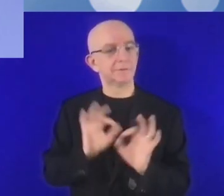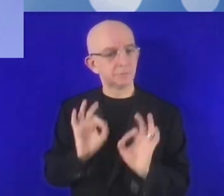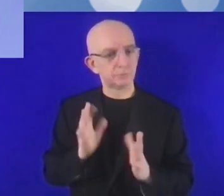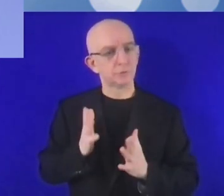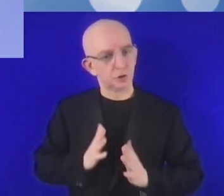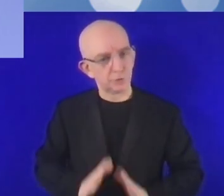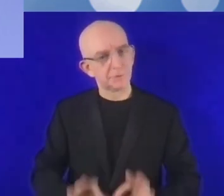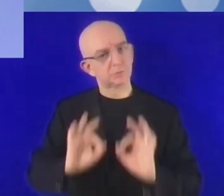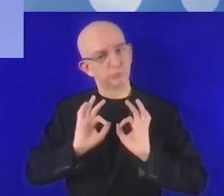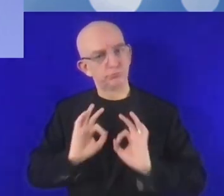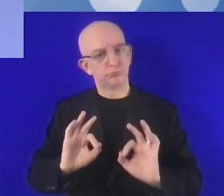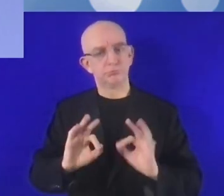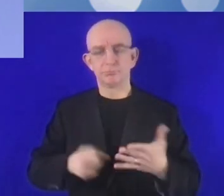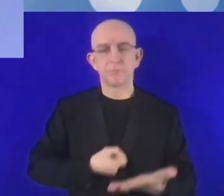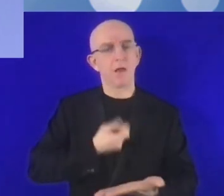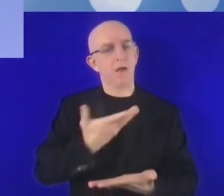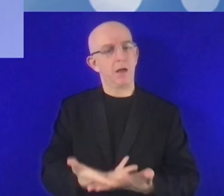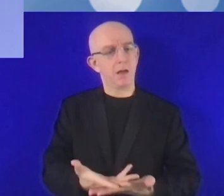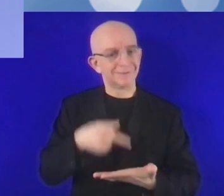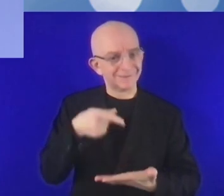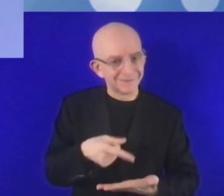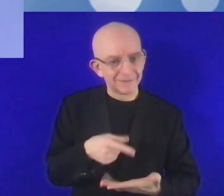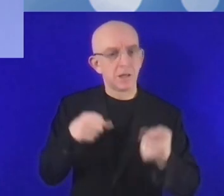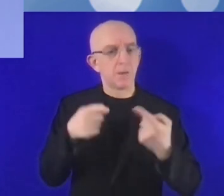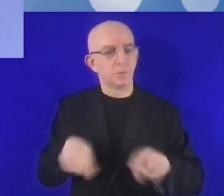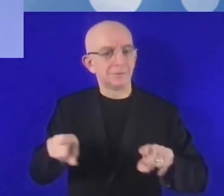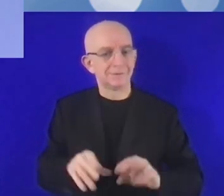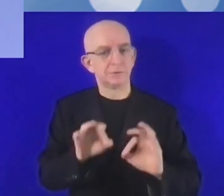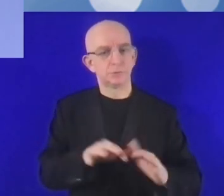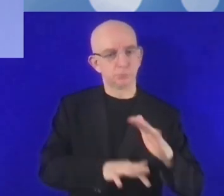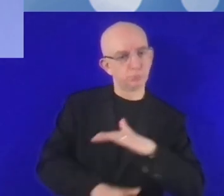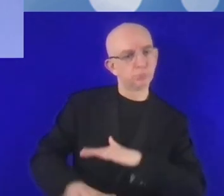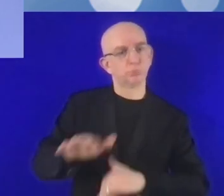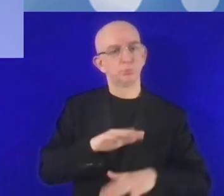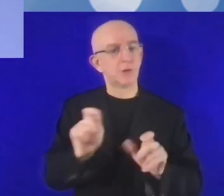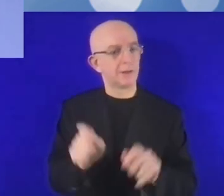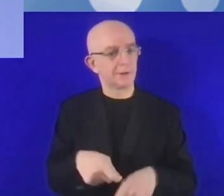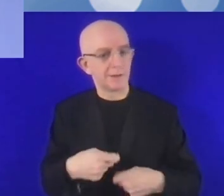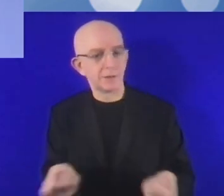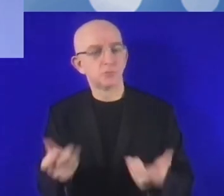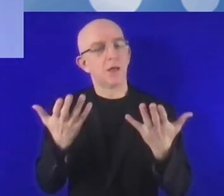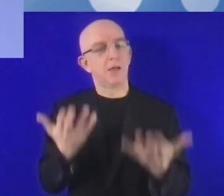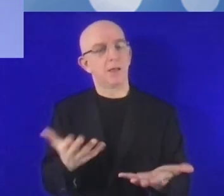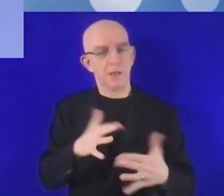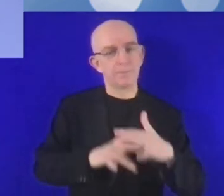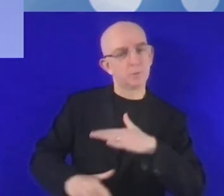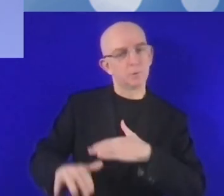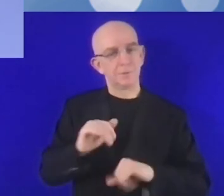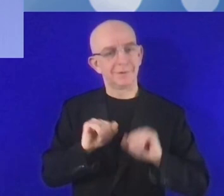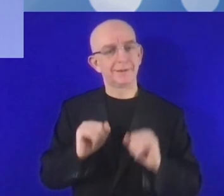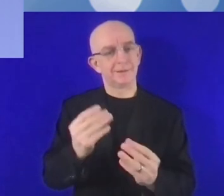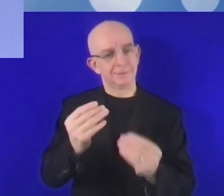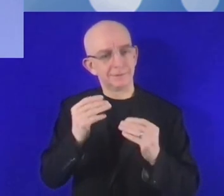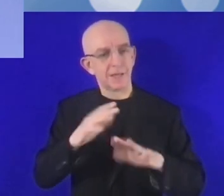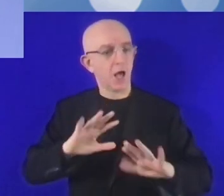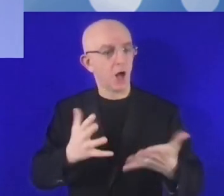使自己的敏感度能够更加的塑形，使我们更成为人类的一个敏感度，创造